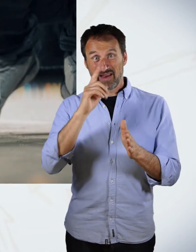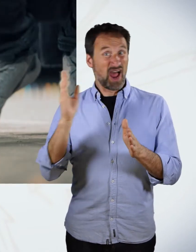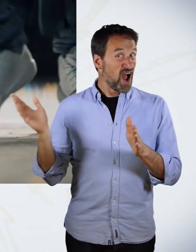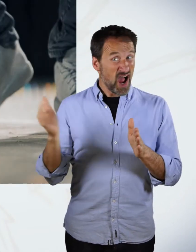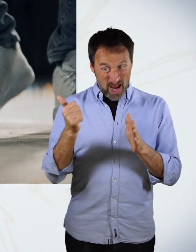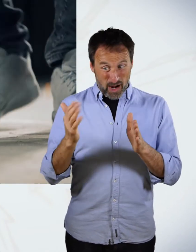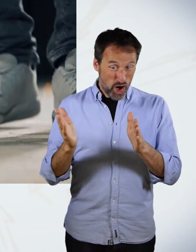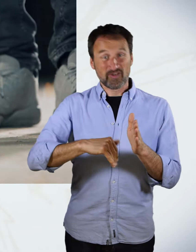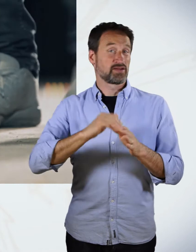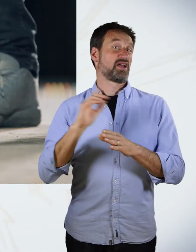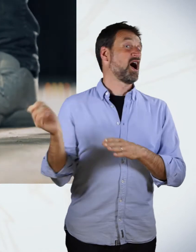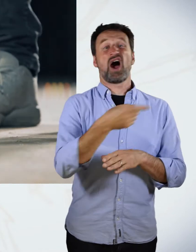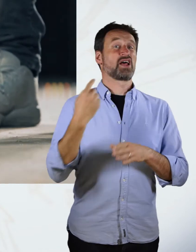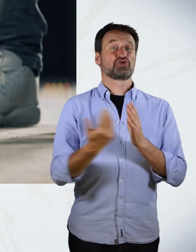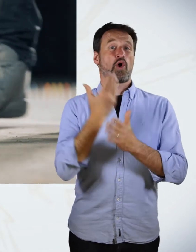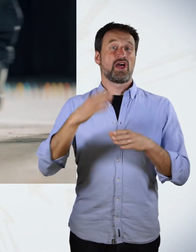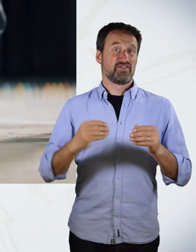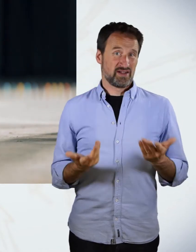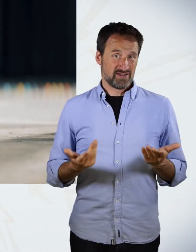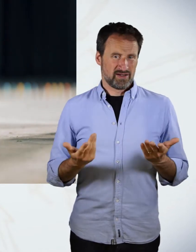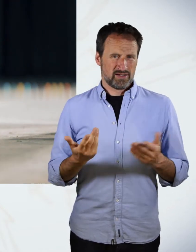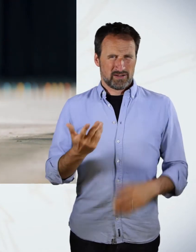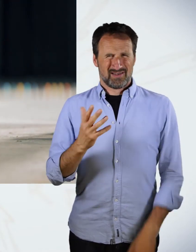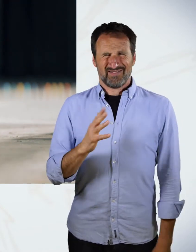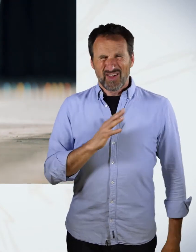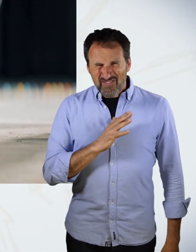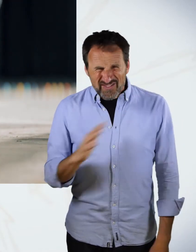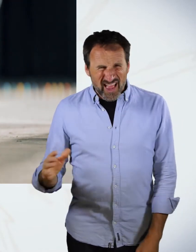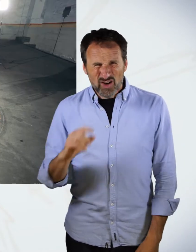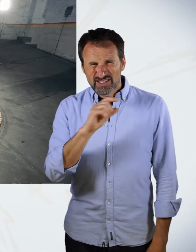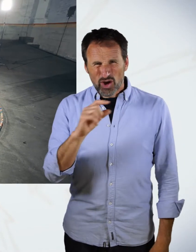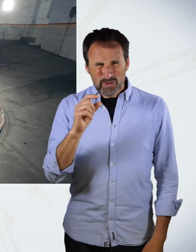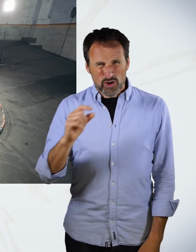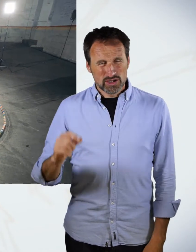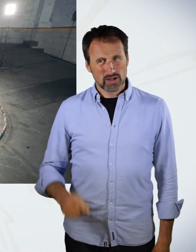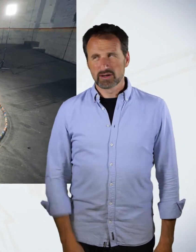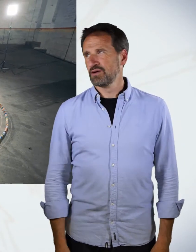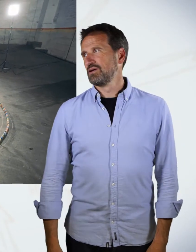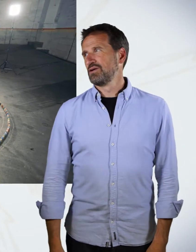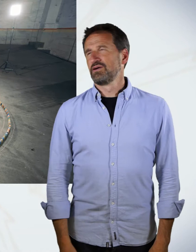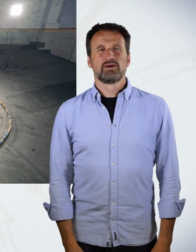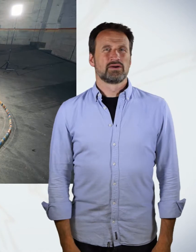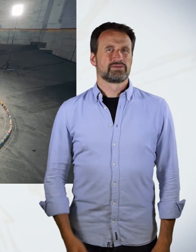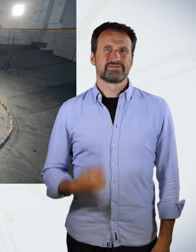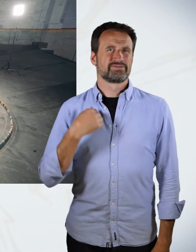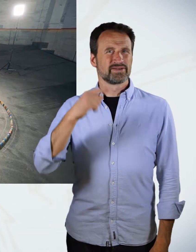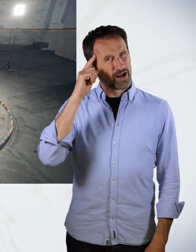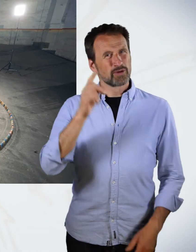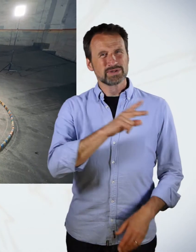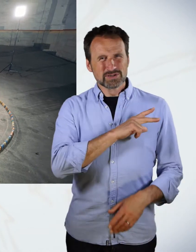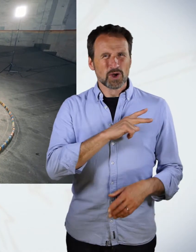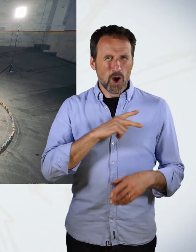Mal von ganz vorne anfangen. 5000 Dominosteine. Ich wette, die hat er so lange benutzt, bis er irgendwann YouPorn für sich entdeckt